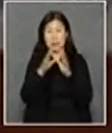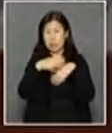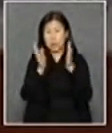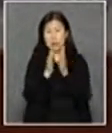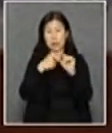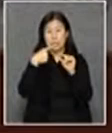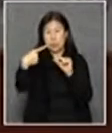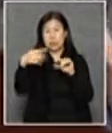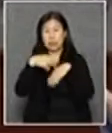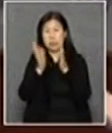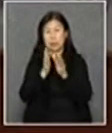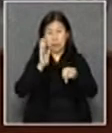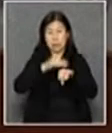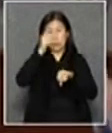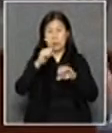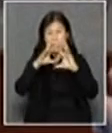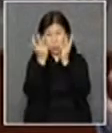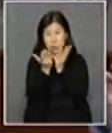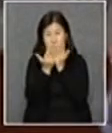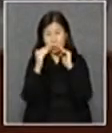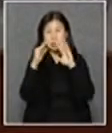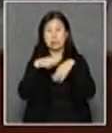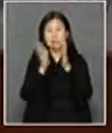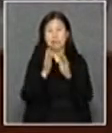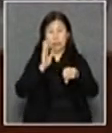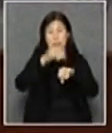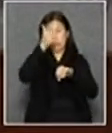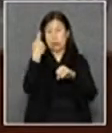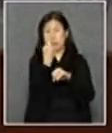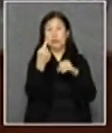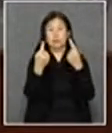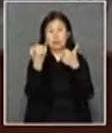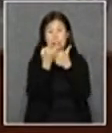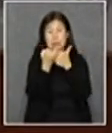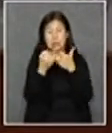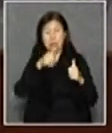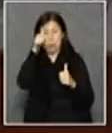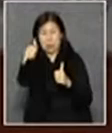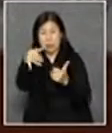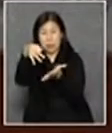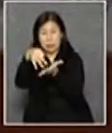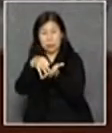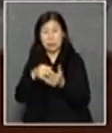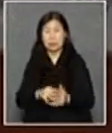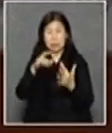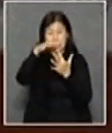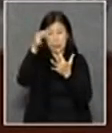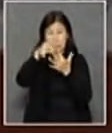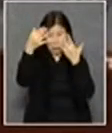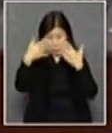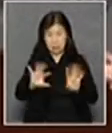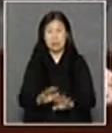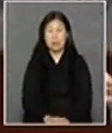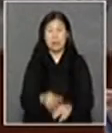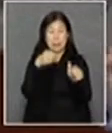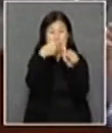害的學生。如果全校的話，當然是找全校最厲害的學生去參加。怎會是然後選了出來之後呢，就培